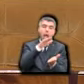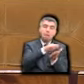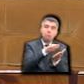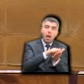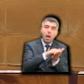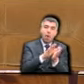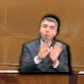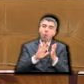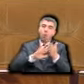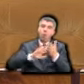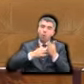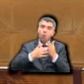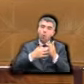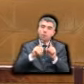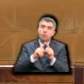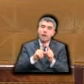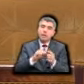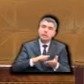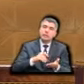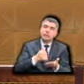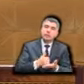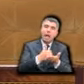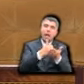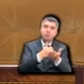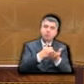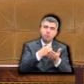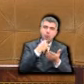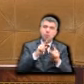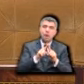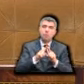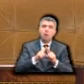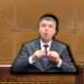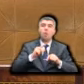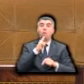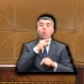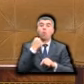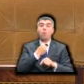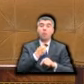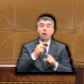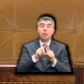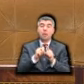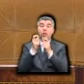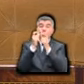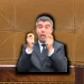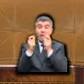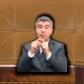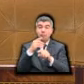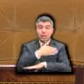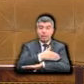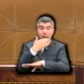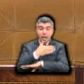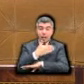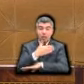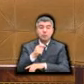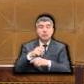كلهم كتوزع بيناتهم الدعم ديال الدوله. في حين شنو وقع؟ نفس الشركة اللي كدير الاستيراد هي اللي